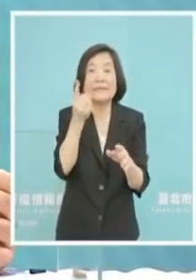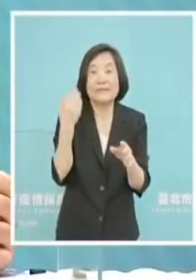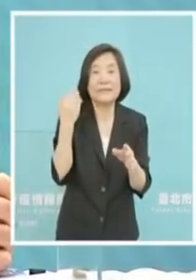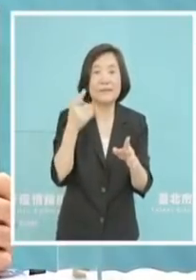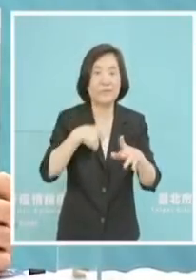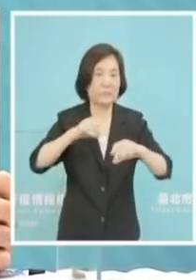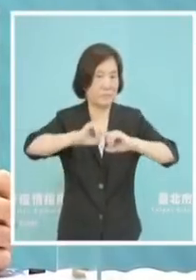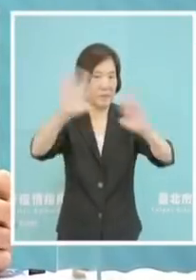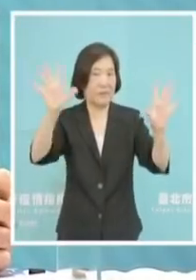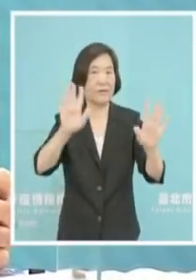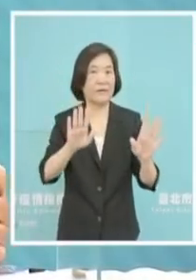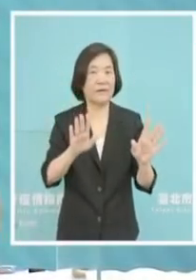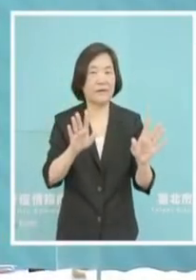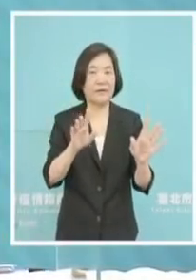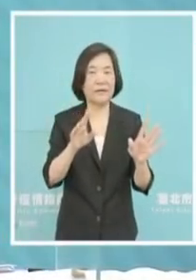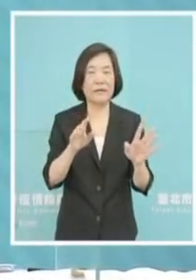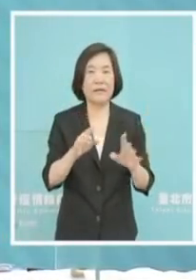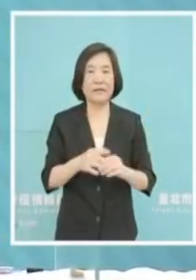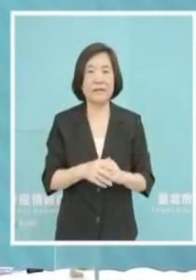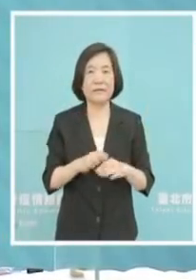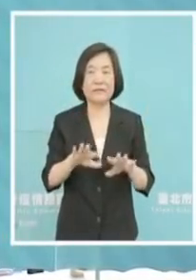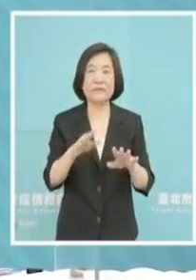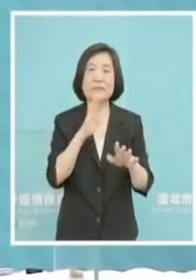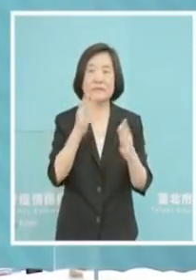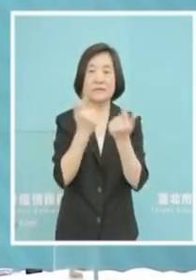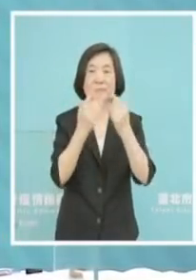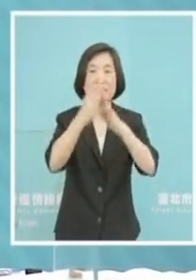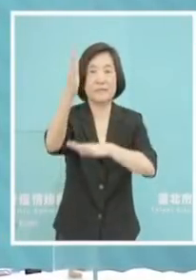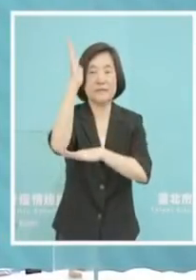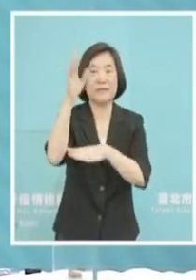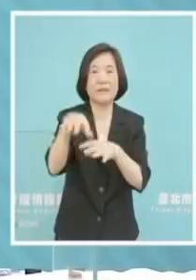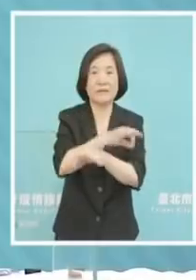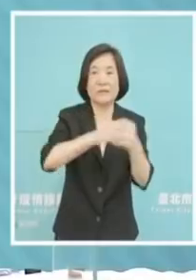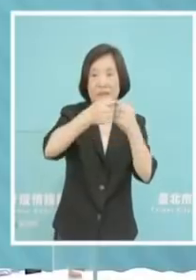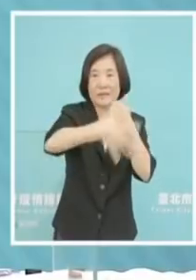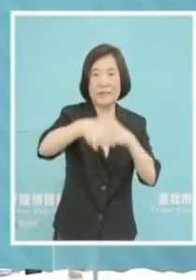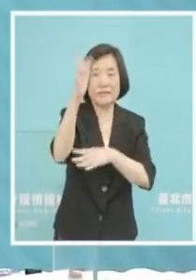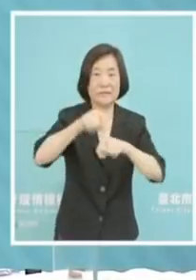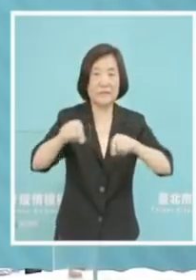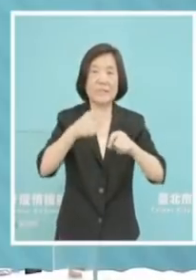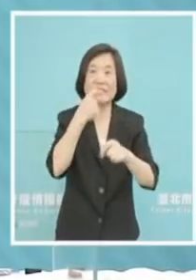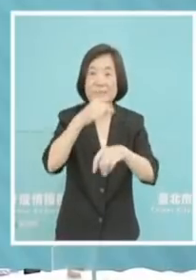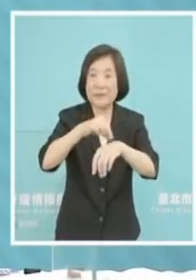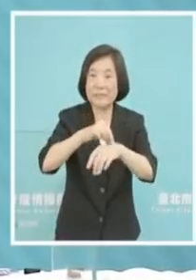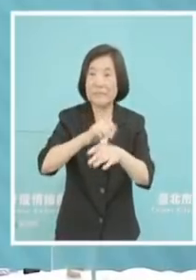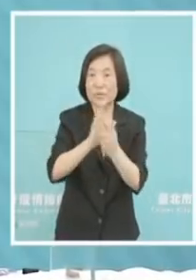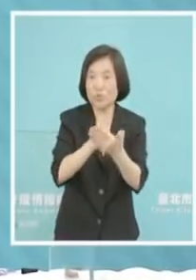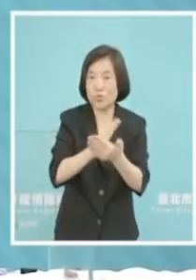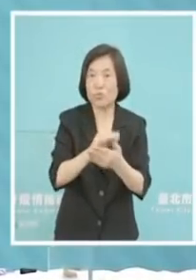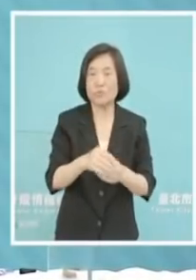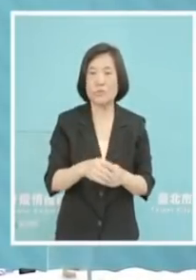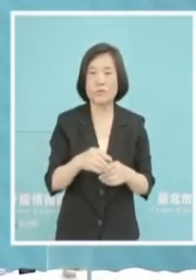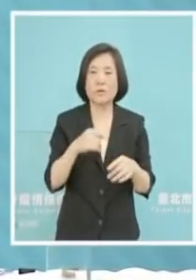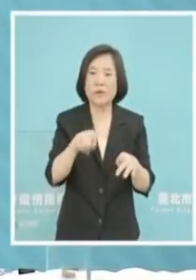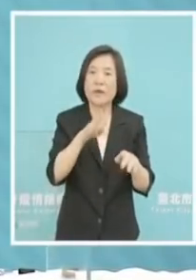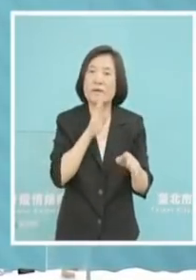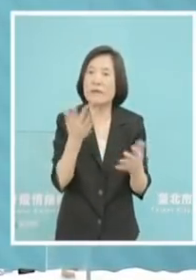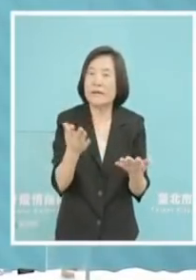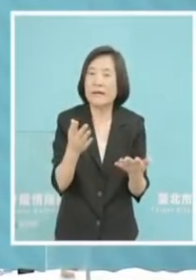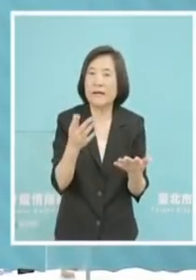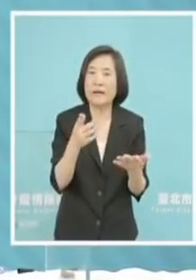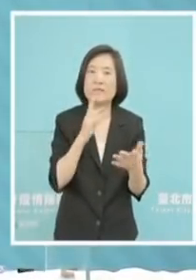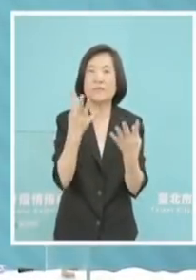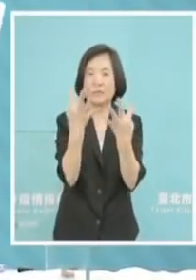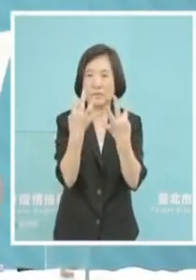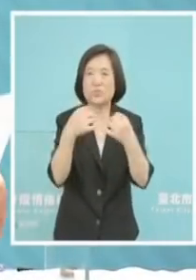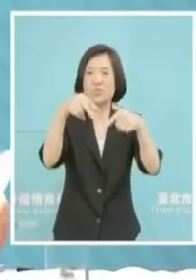一些企业特别的股价护航了。刚刚宝珍说，从2016年 EPS